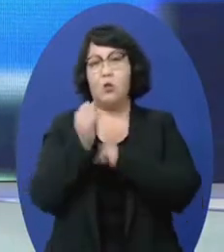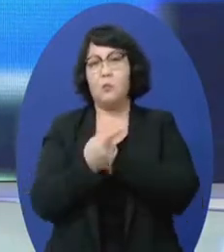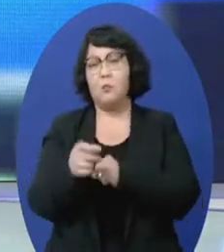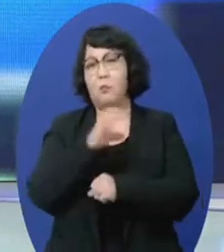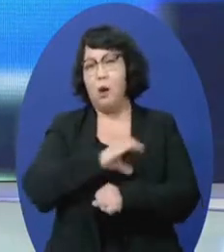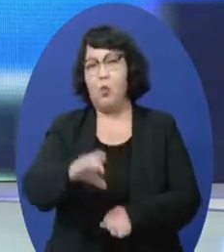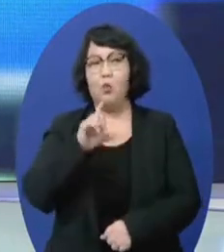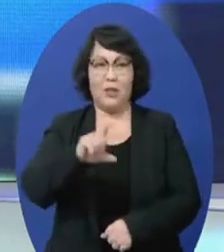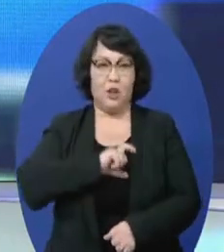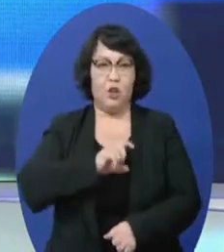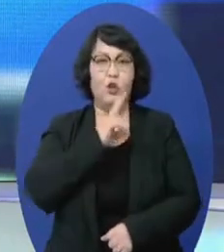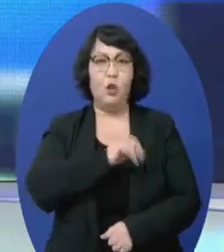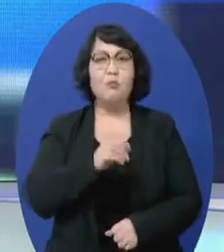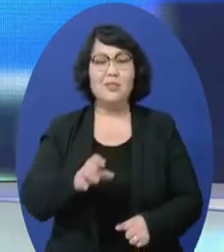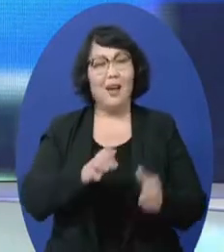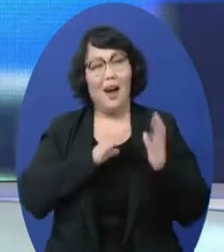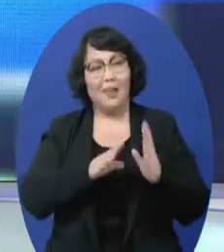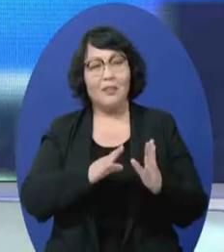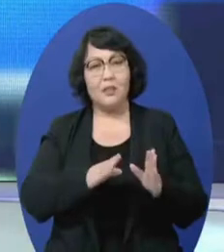хүний эрхийн комисст хандаад байгаа юм байна.